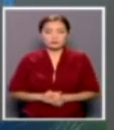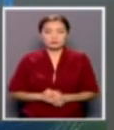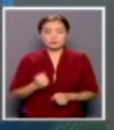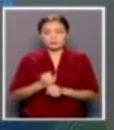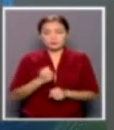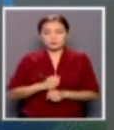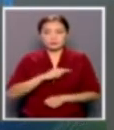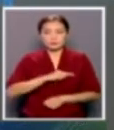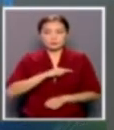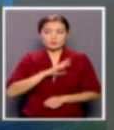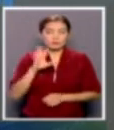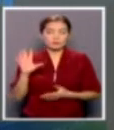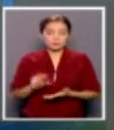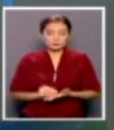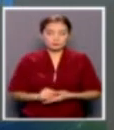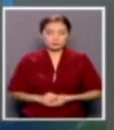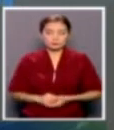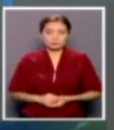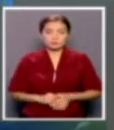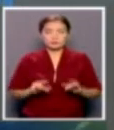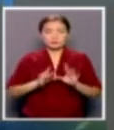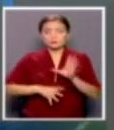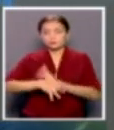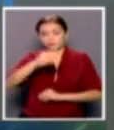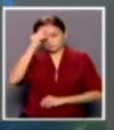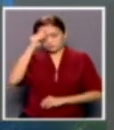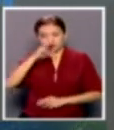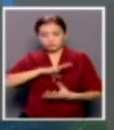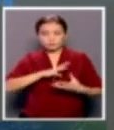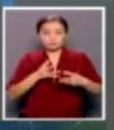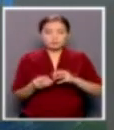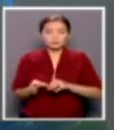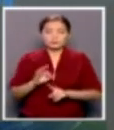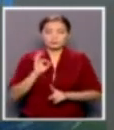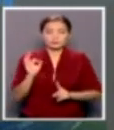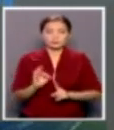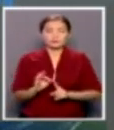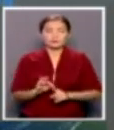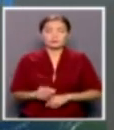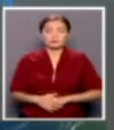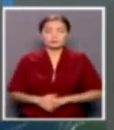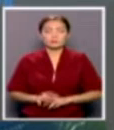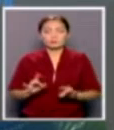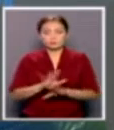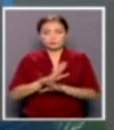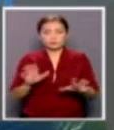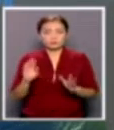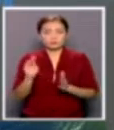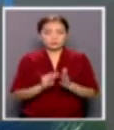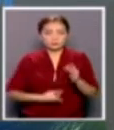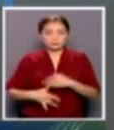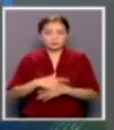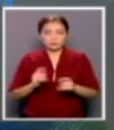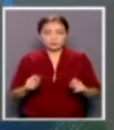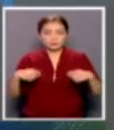шығармасын бүкіл айтар ойын барлық мақсатын өлеңге салып халыққа